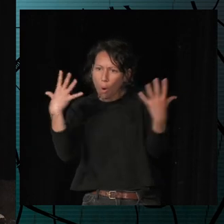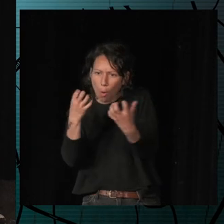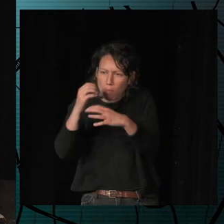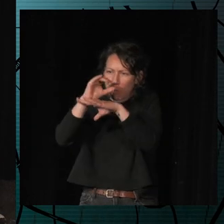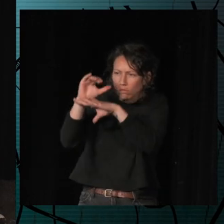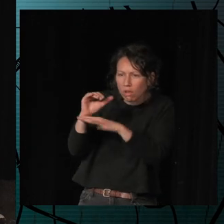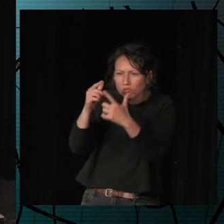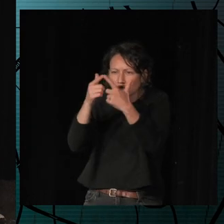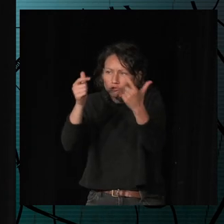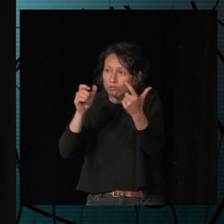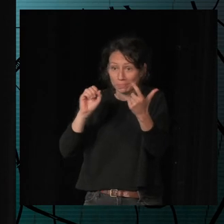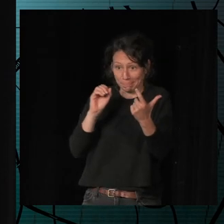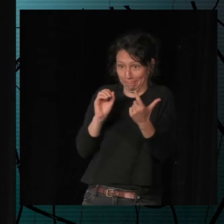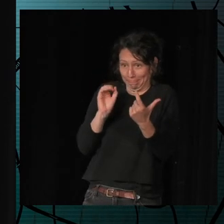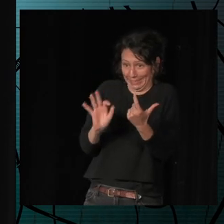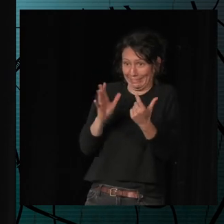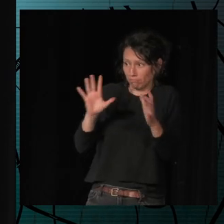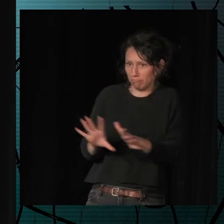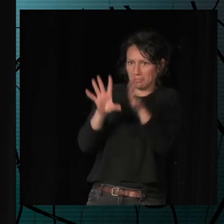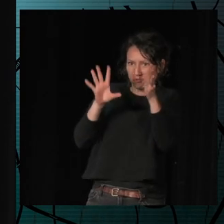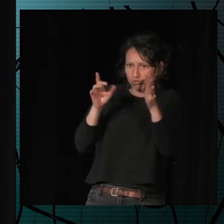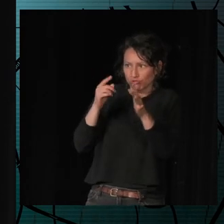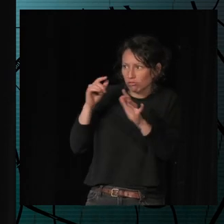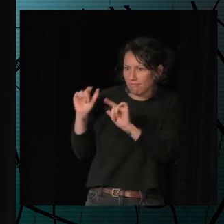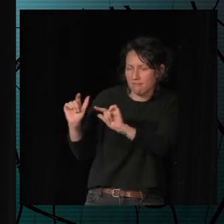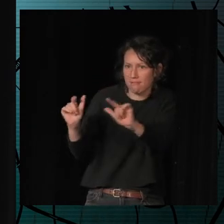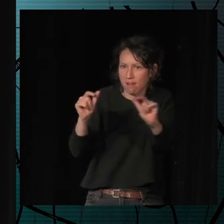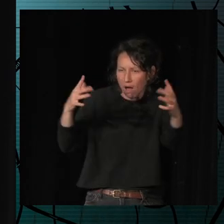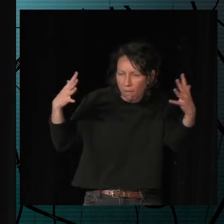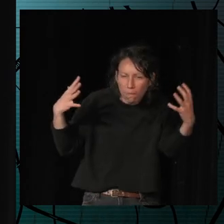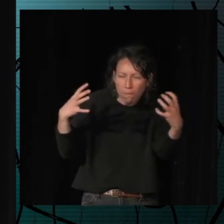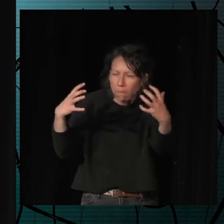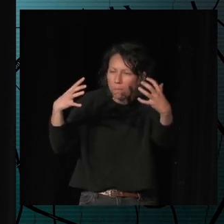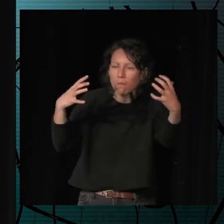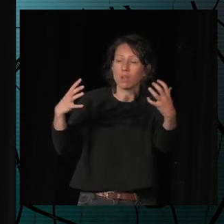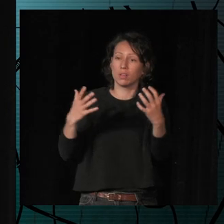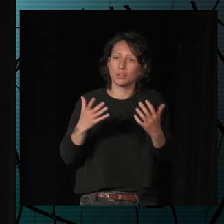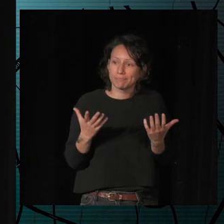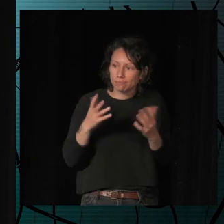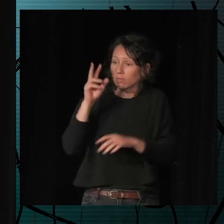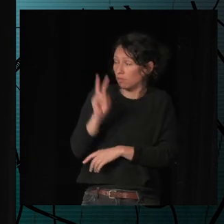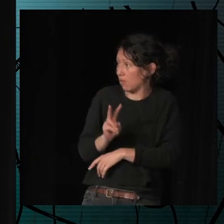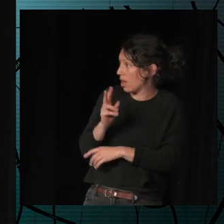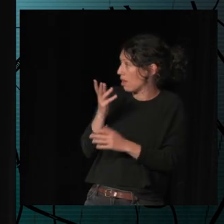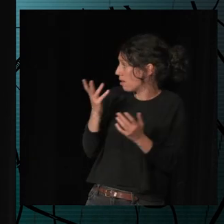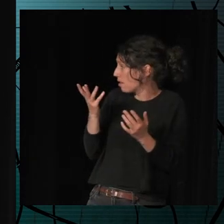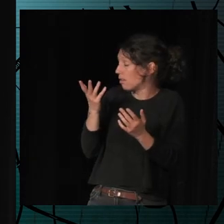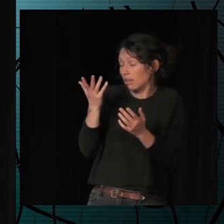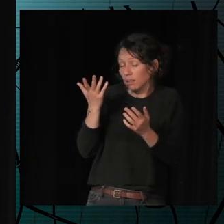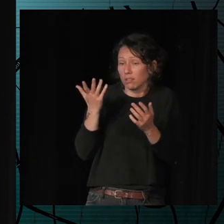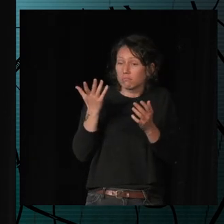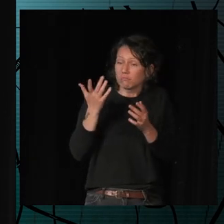Lovecraft et peu d'ailleurs parviennent à laisser une marque en tout cas vous aurez l'occasion d'y revenir peut-être que certains jeux sont à sauver selon